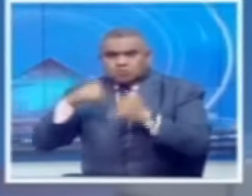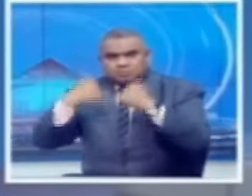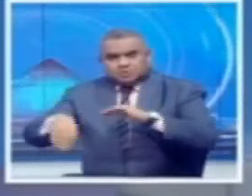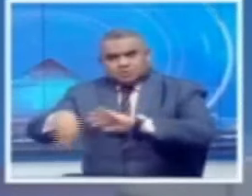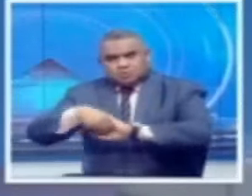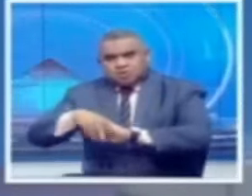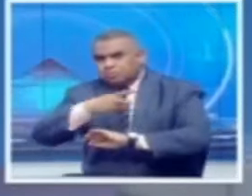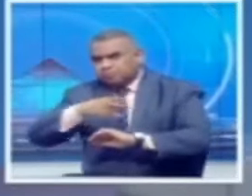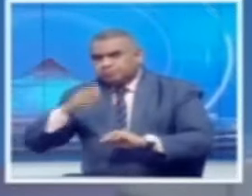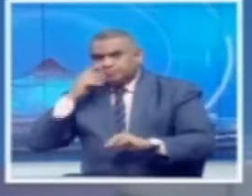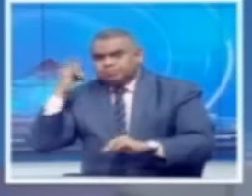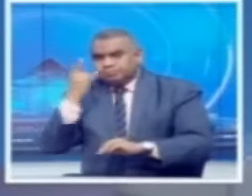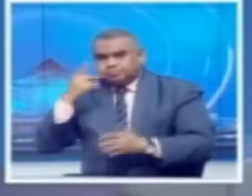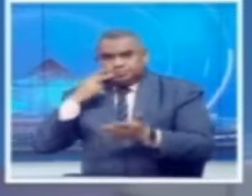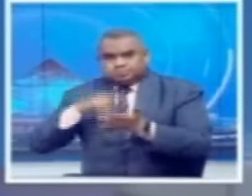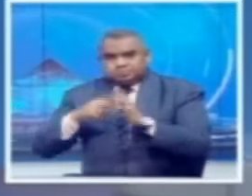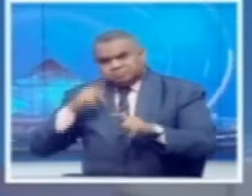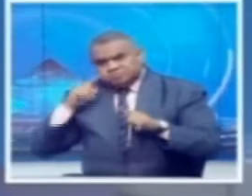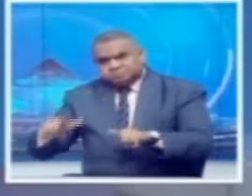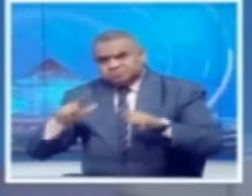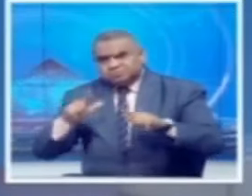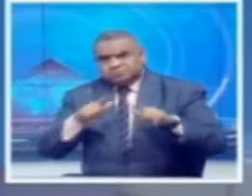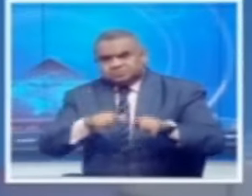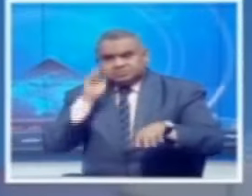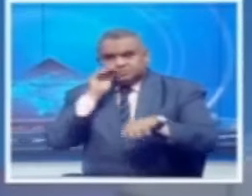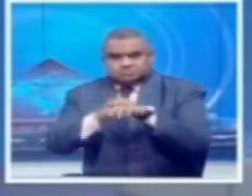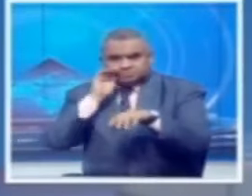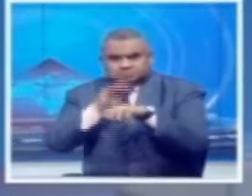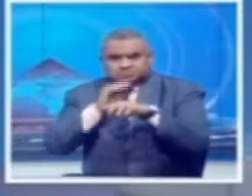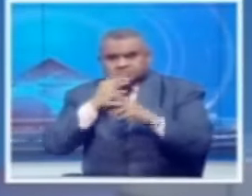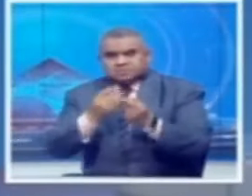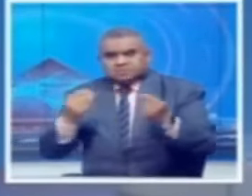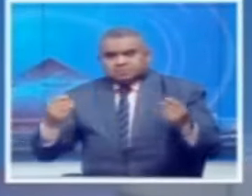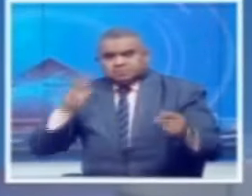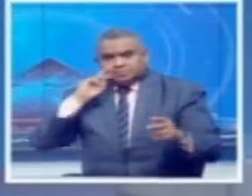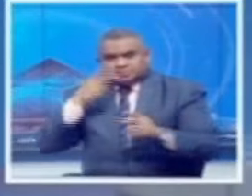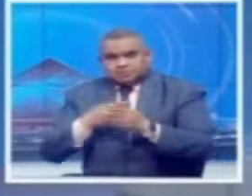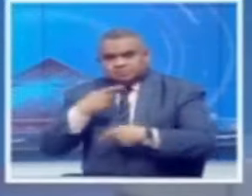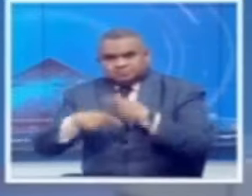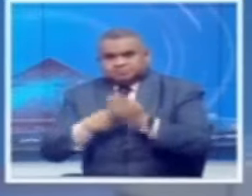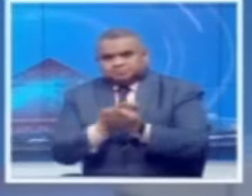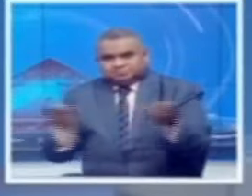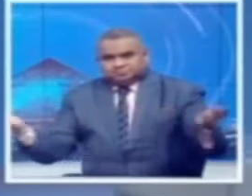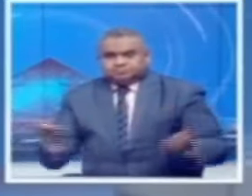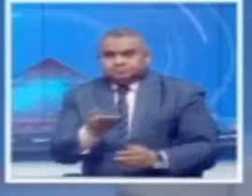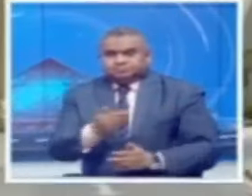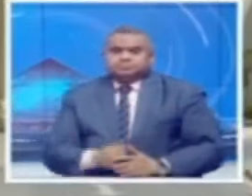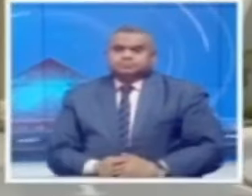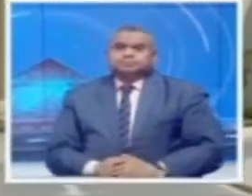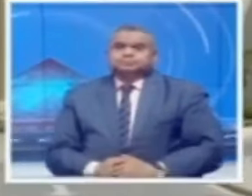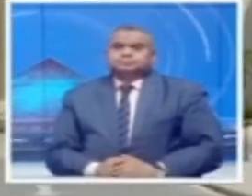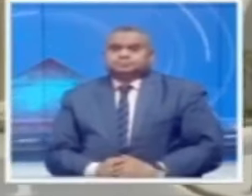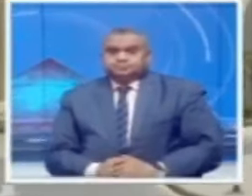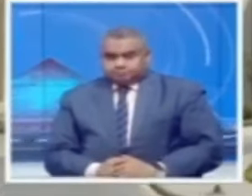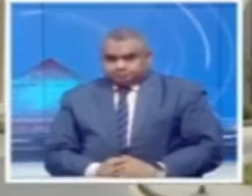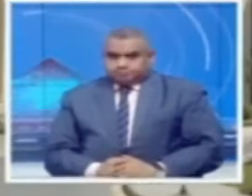الوظيفي، وتمكنت الأجهزة المعنية من ضبط عدد من القضايا في هذا الإطار. نتابع في هذا التقرير.